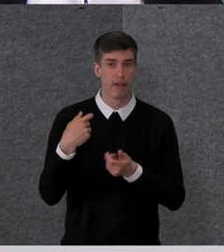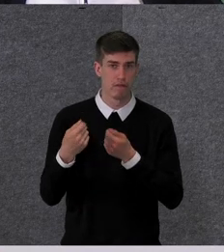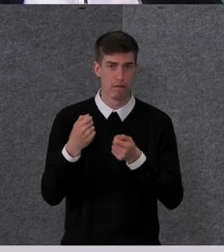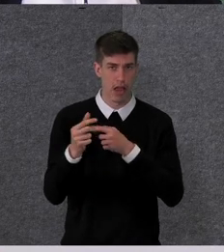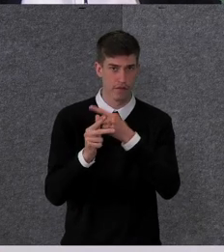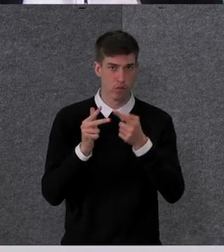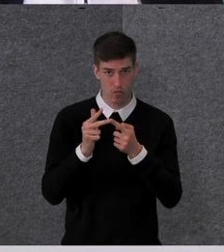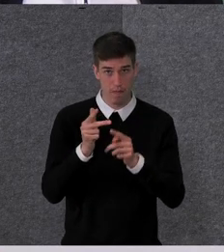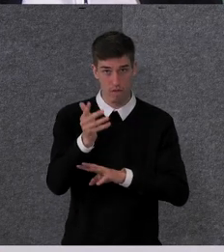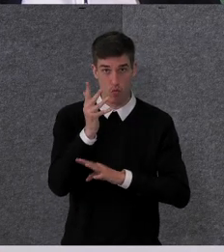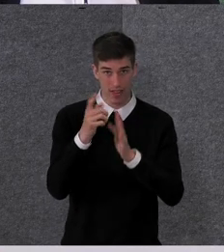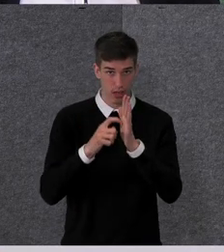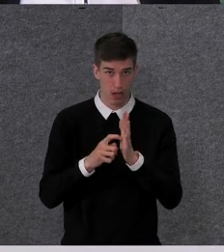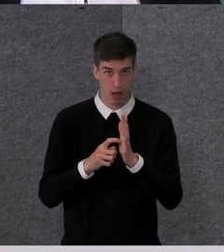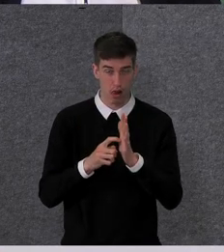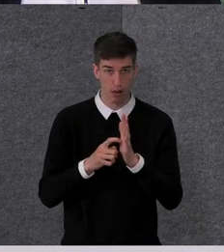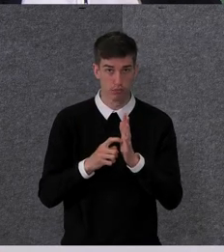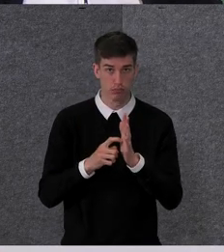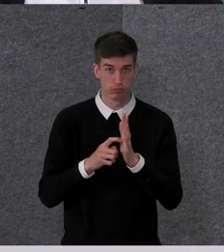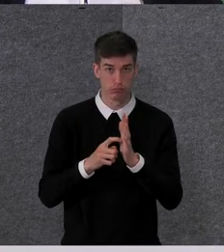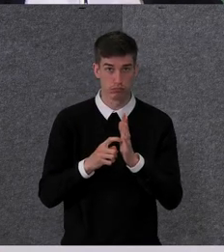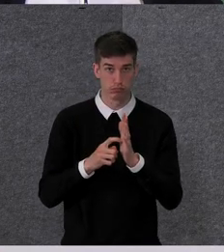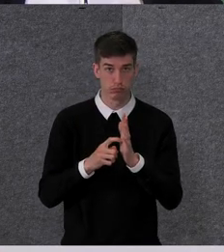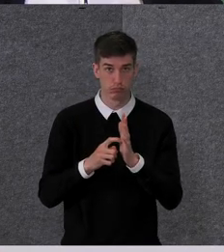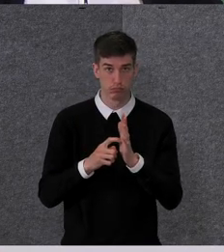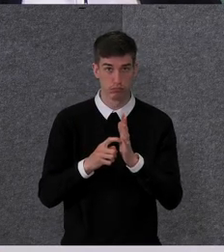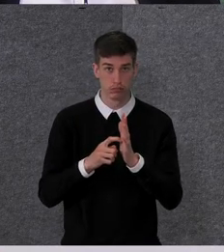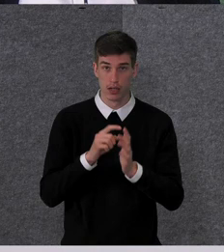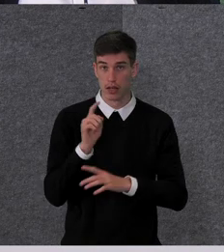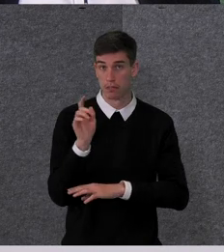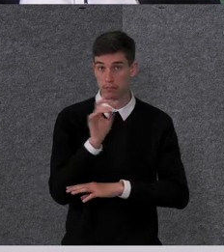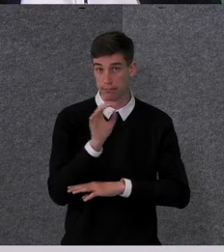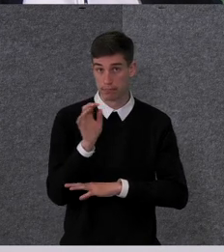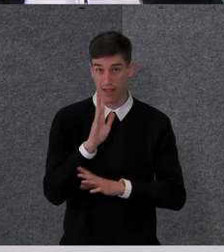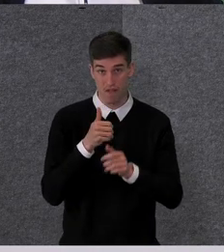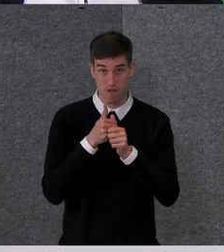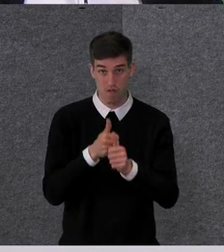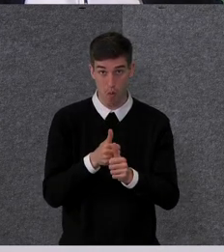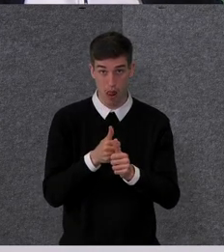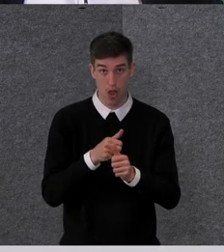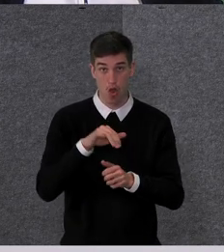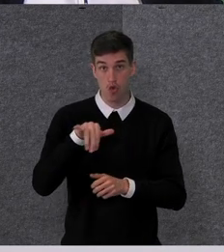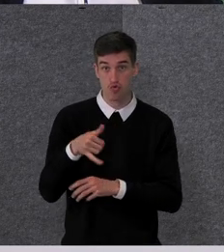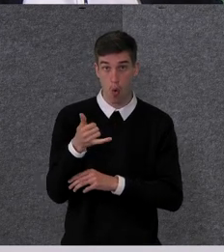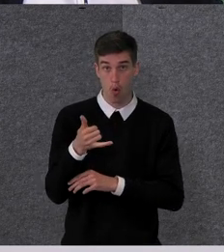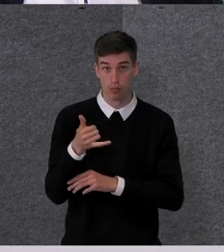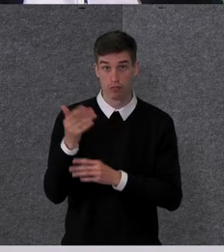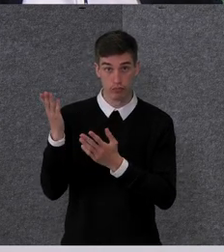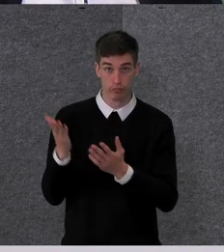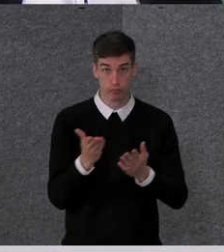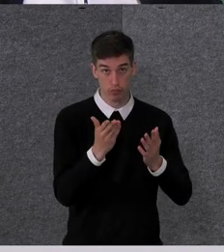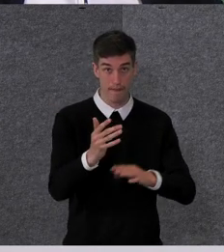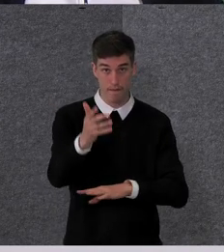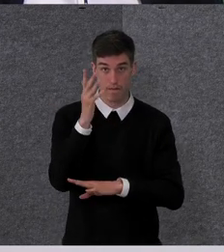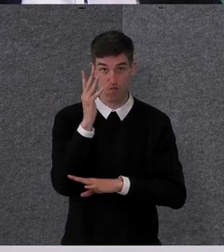sich bereits auch digital vorgestellt. Damit, weil wir alphabetisch vorgehen, wäre Jörg, du dürftest dich jetzt